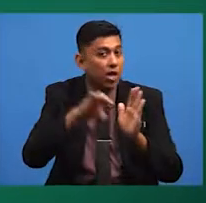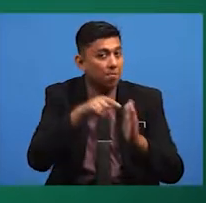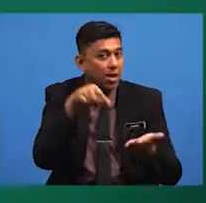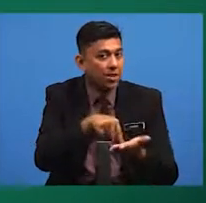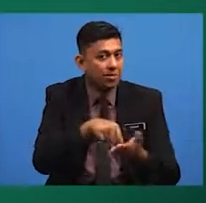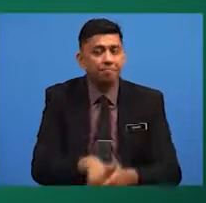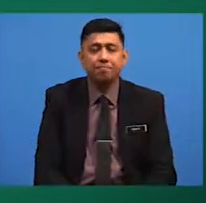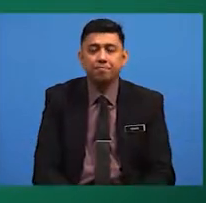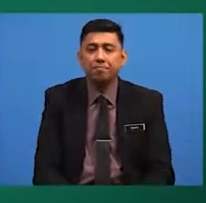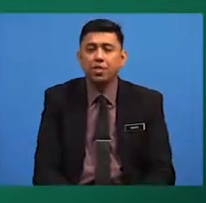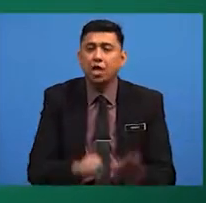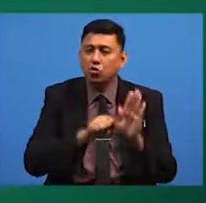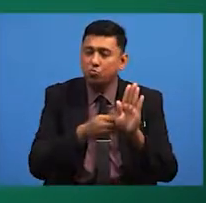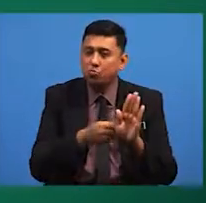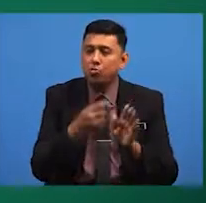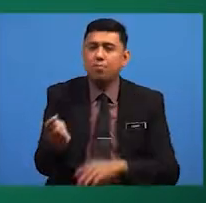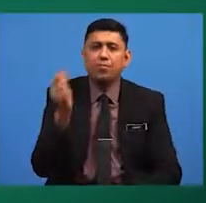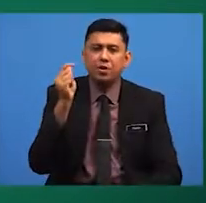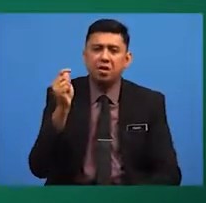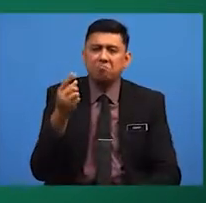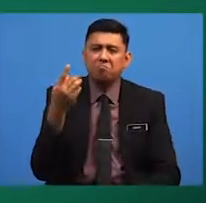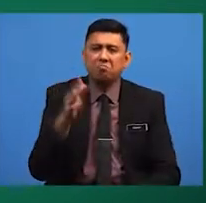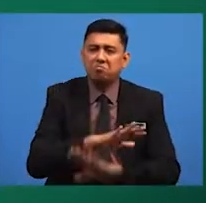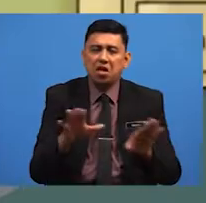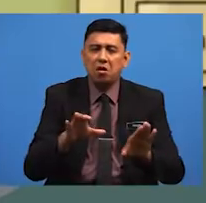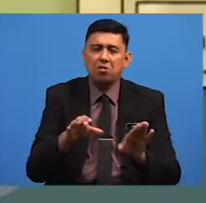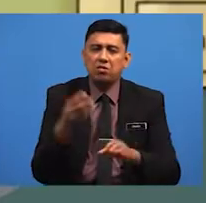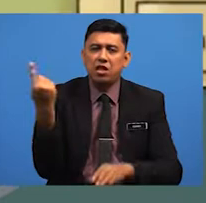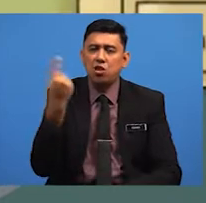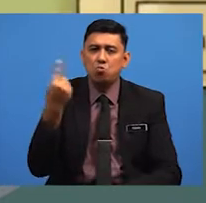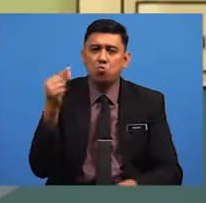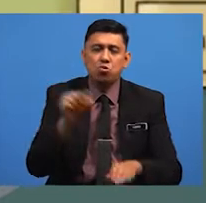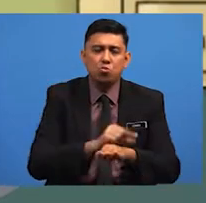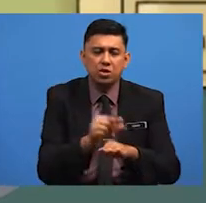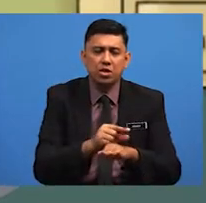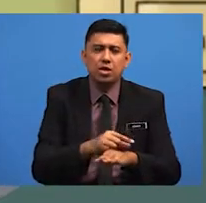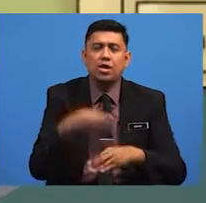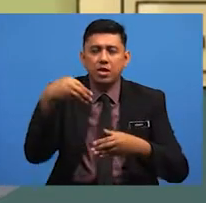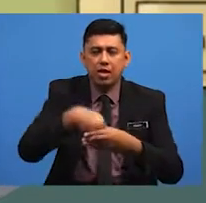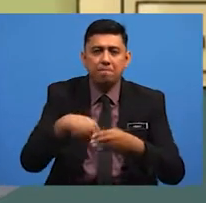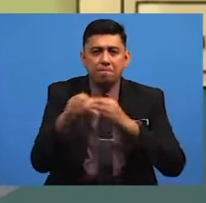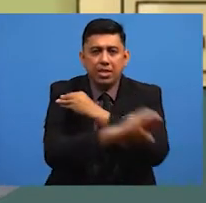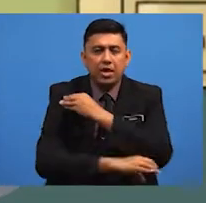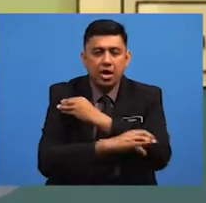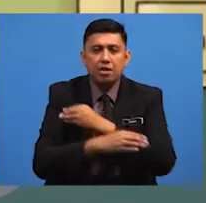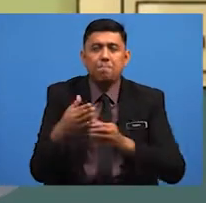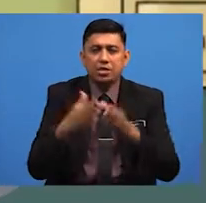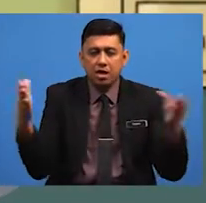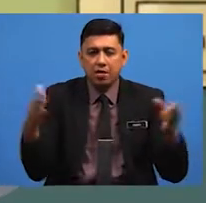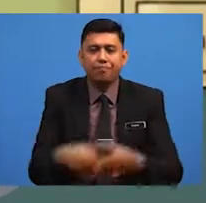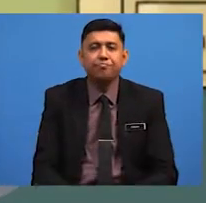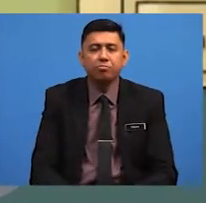ini sumber tenaga ini bareng digunakan oleh negara-negara besar Kirana apa